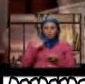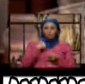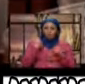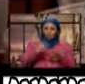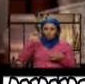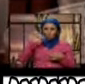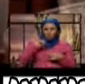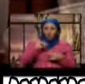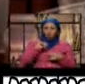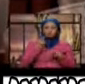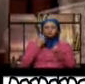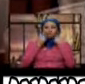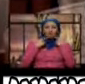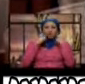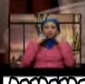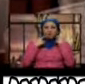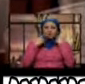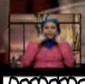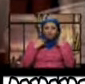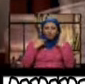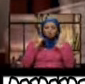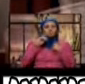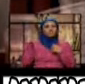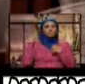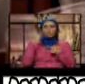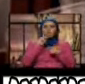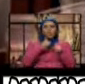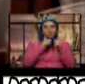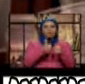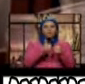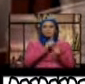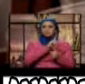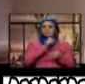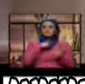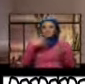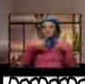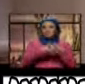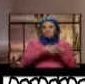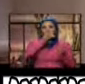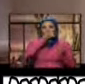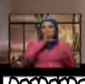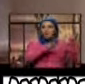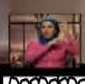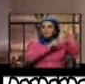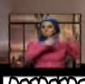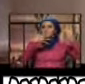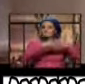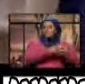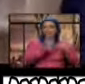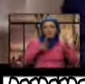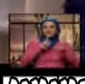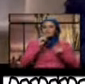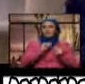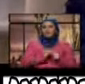فيظل كلاهما يبكي حتى يأتي أحد الصحابة يذكرهما بحسن صحبتهما لرسول الله ويفتح الله وراح.